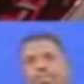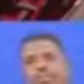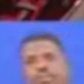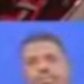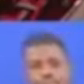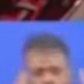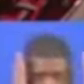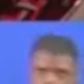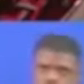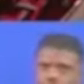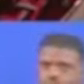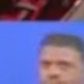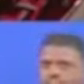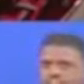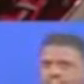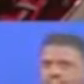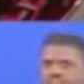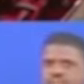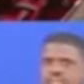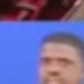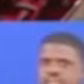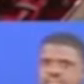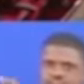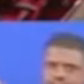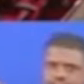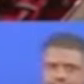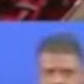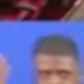Mheshimiwa Fatma Abubakar Mwasa Kagera.